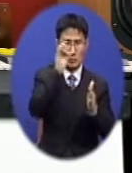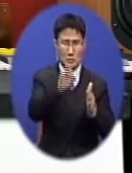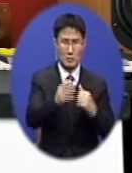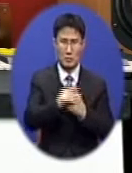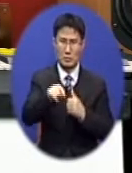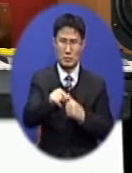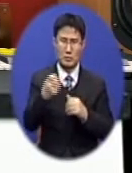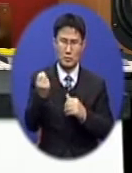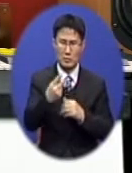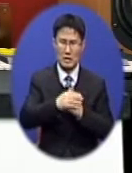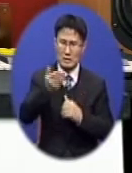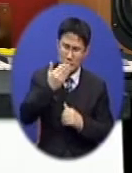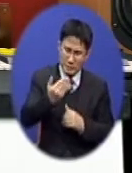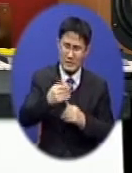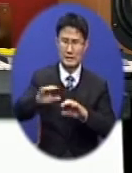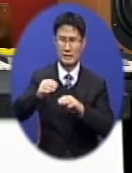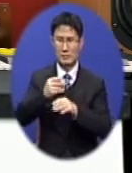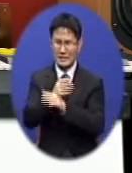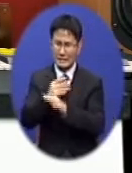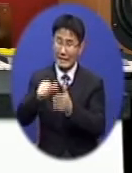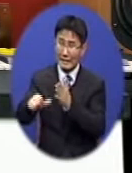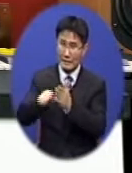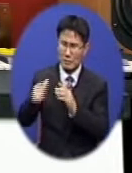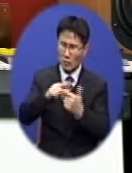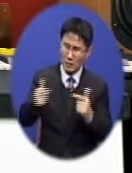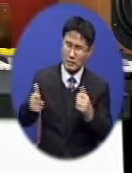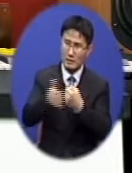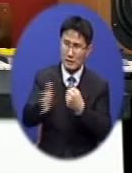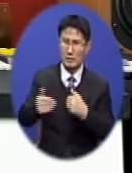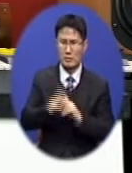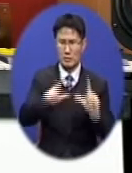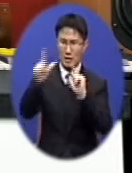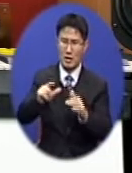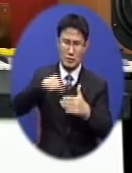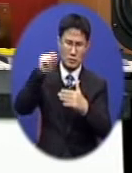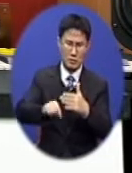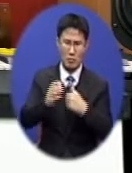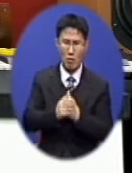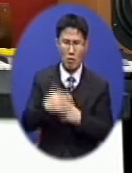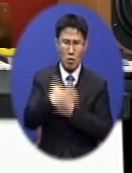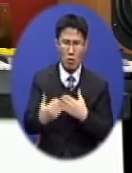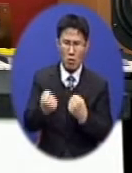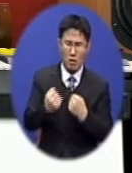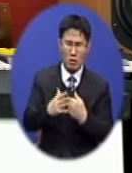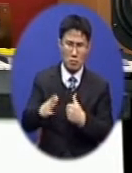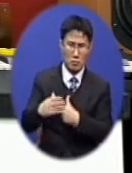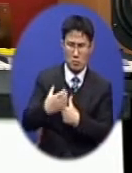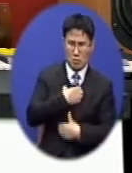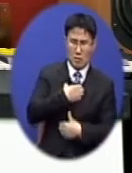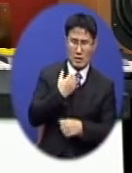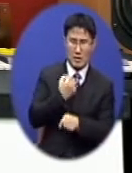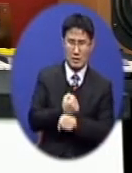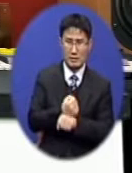가전제품이나 음식, 장난감 이런 걸 인해가지고 생활 속에서 네. 우리 건강을 해치는 네. 건강을 위협하는